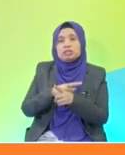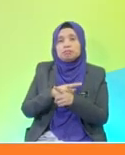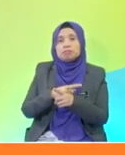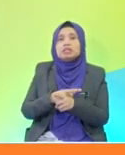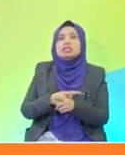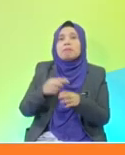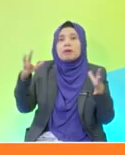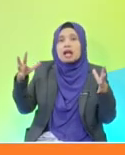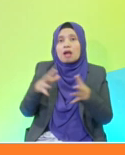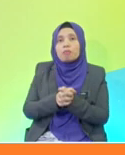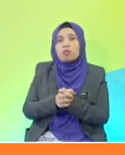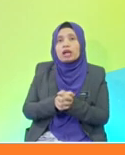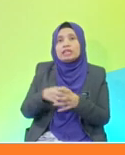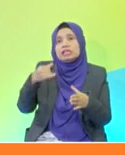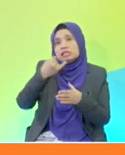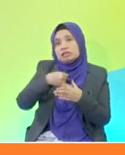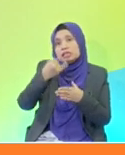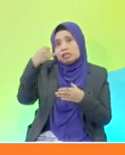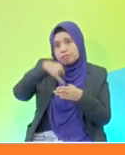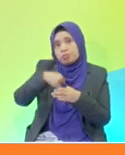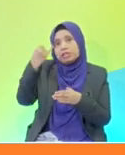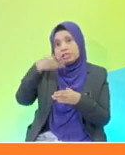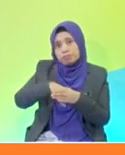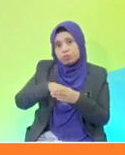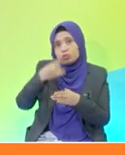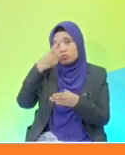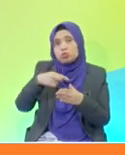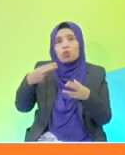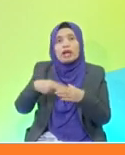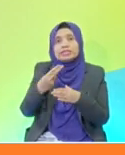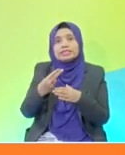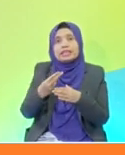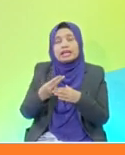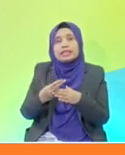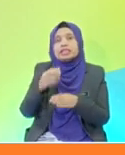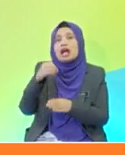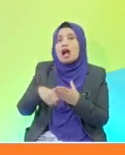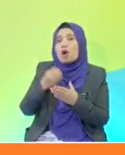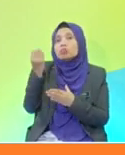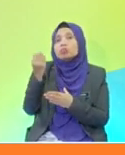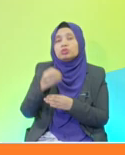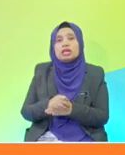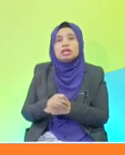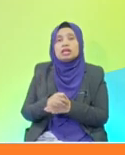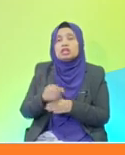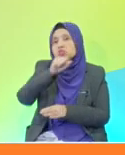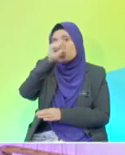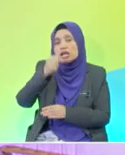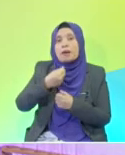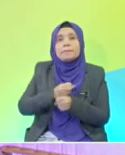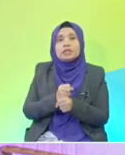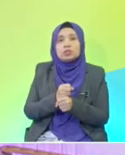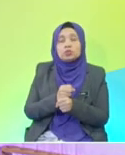menggabungkan input-input pengeluaran bagi menghasilkan output Oke ini adalah soal dan dalam bentuk